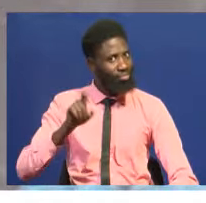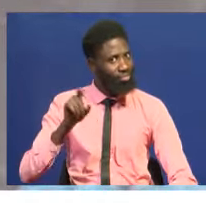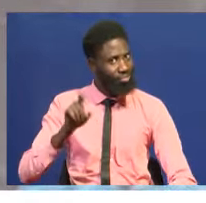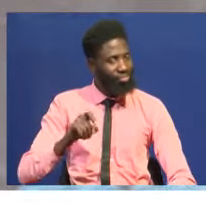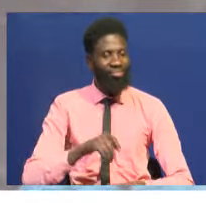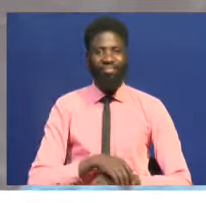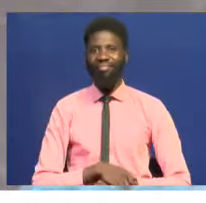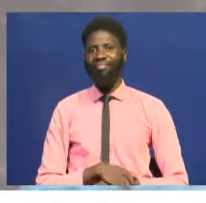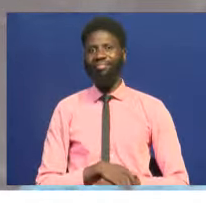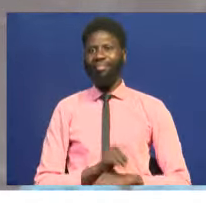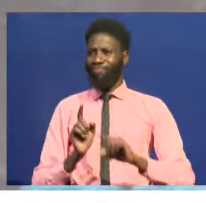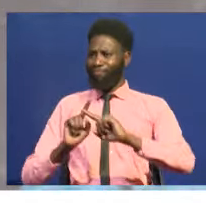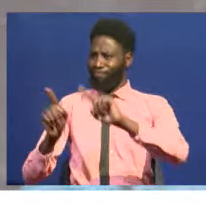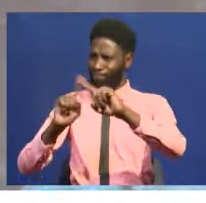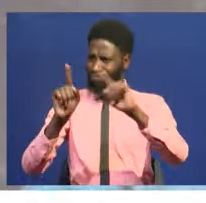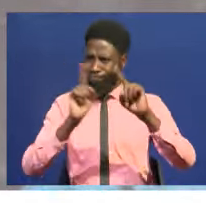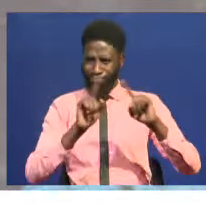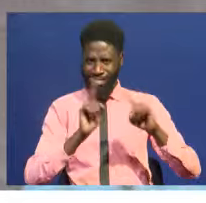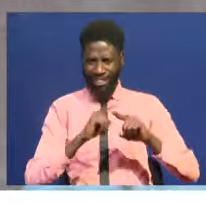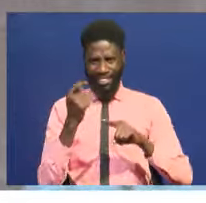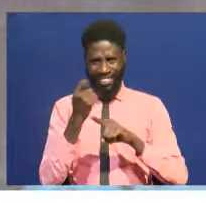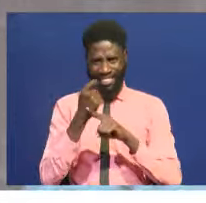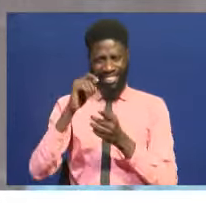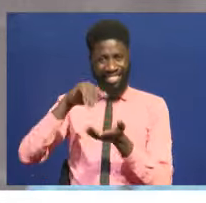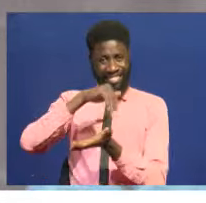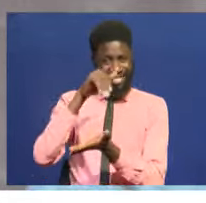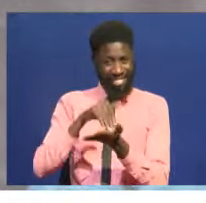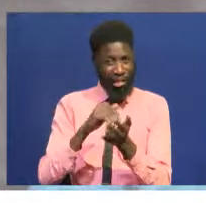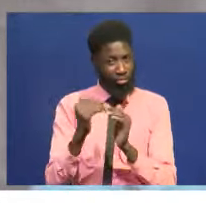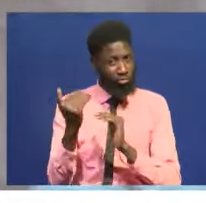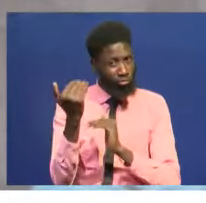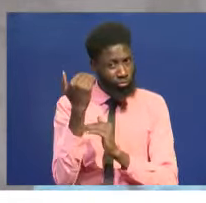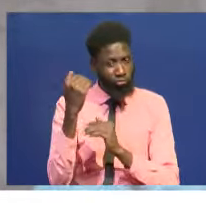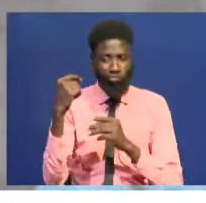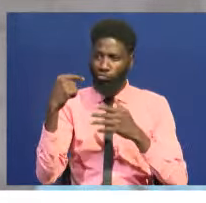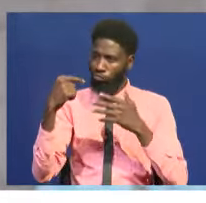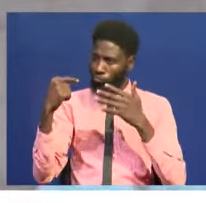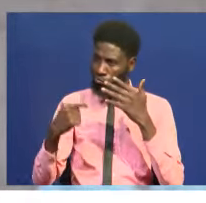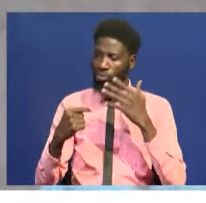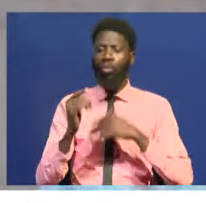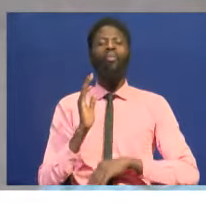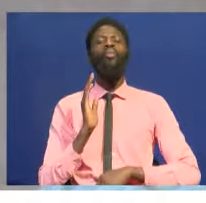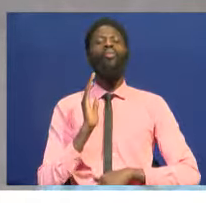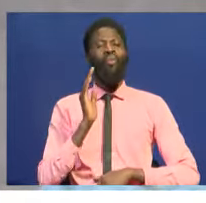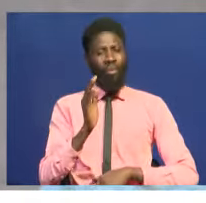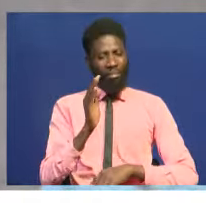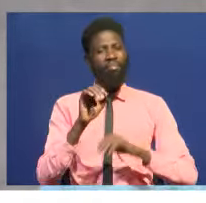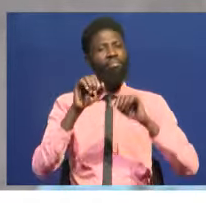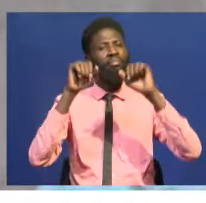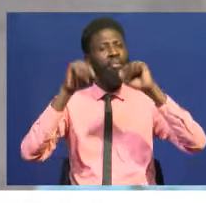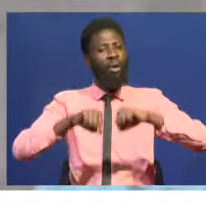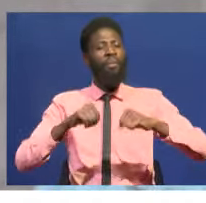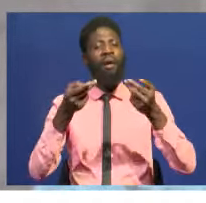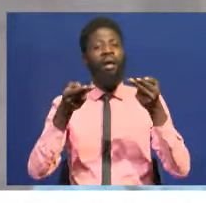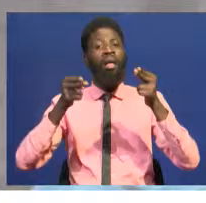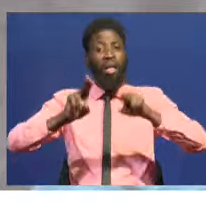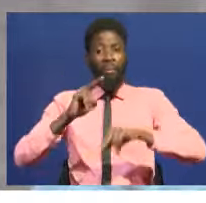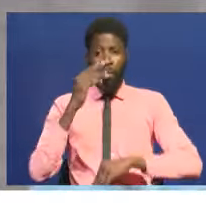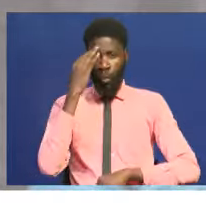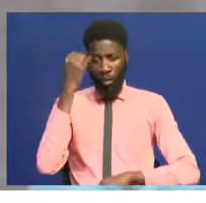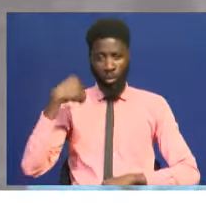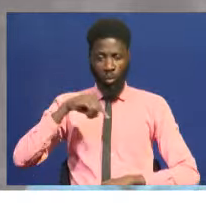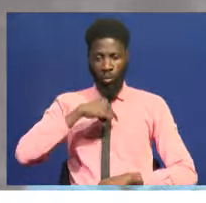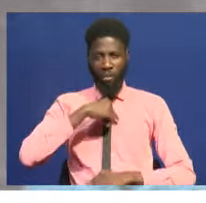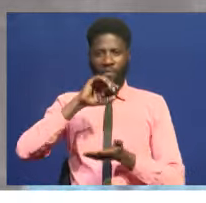all the other facilities, the training centers you have asked for, will now become a possibility because we have secured